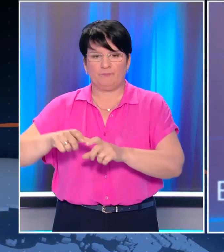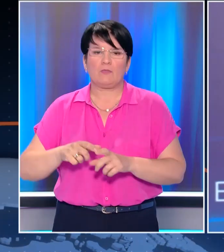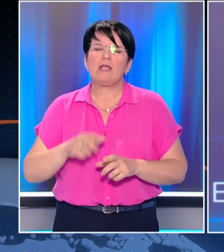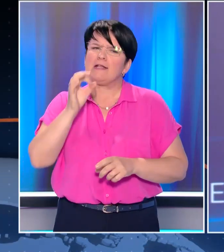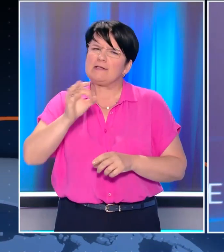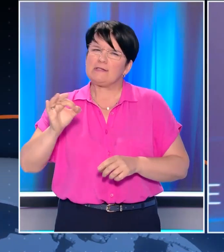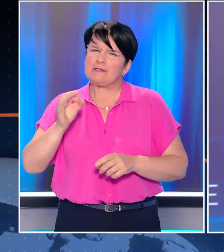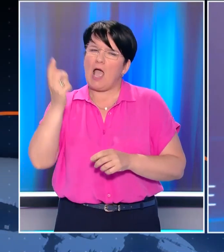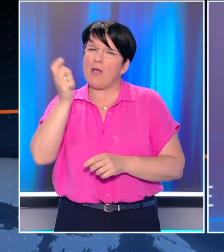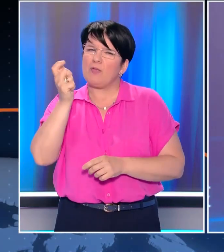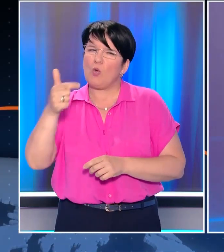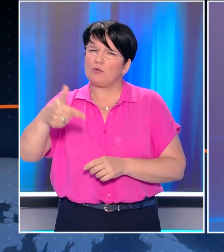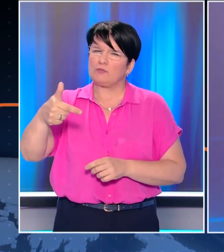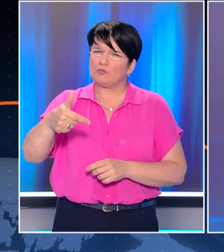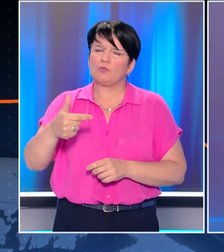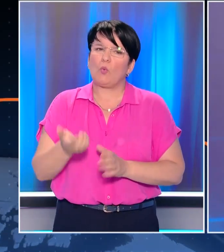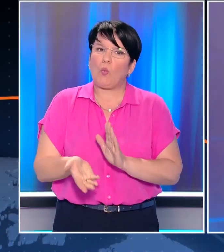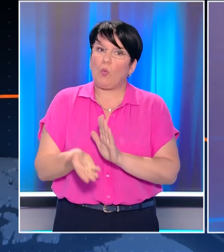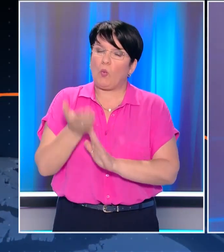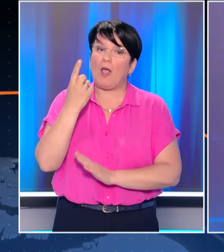Υπότιτλοι AUTHORWAVE